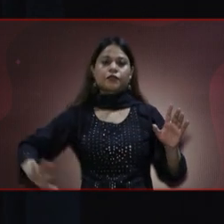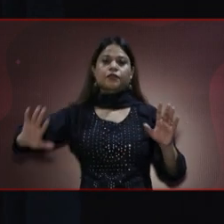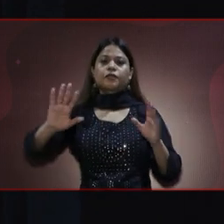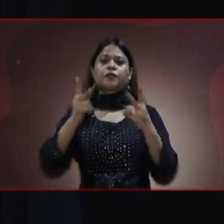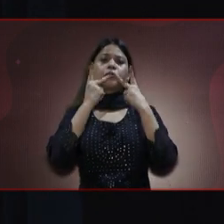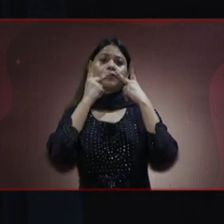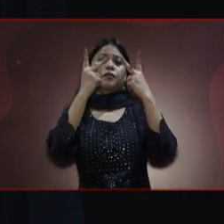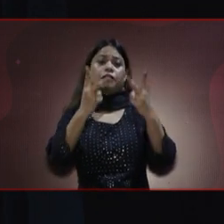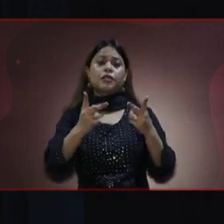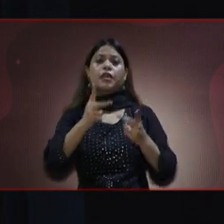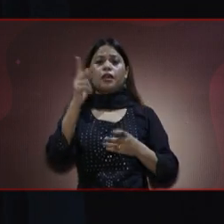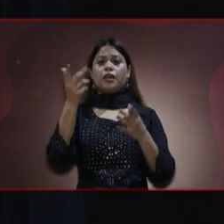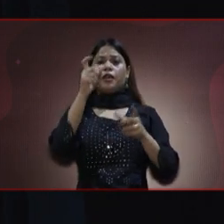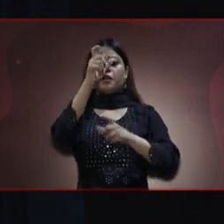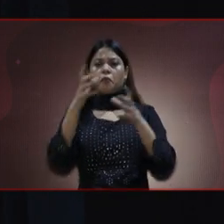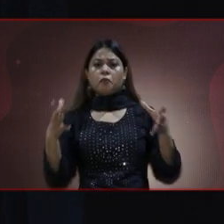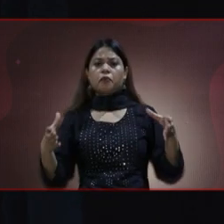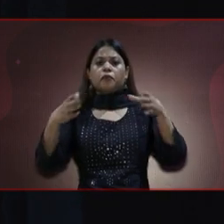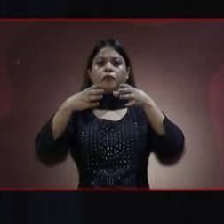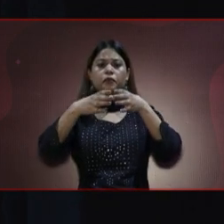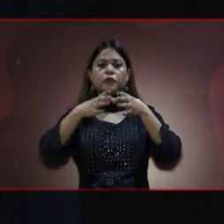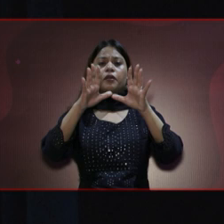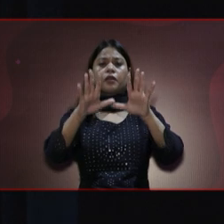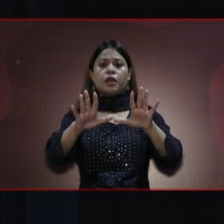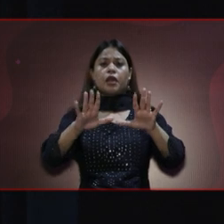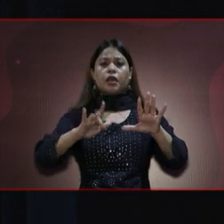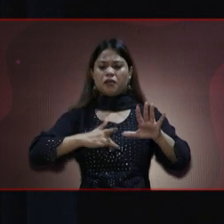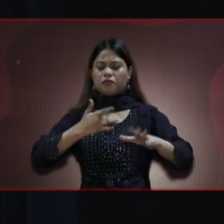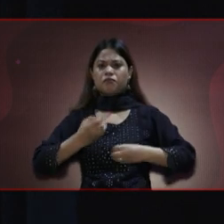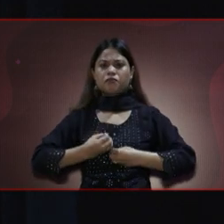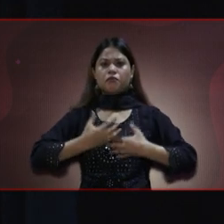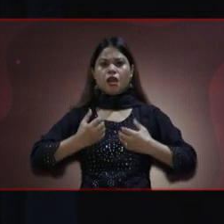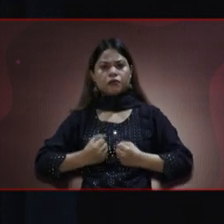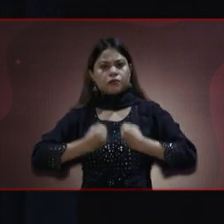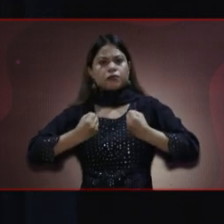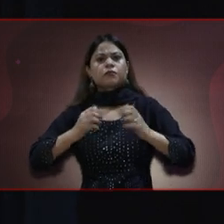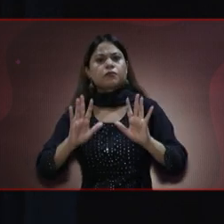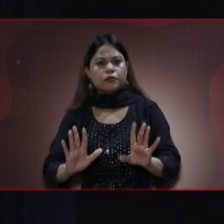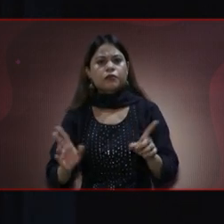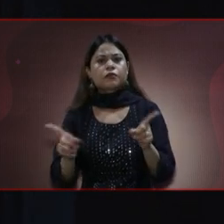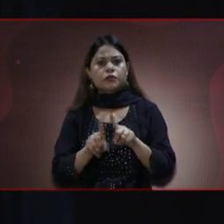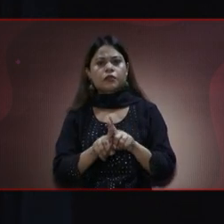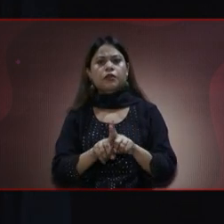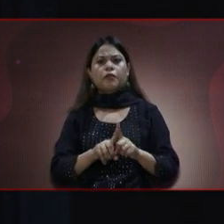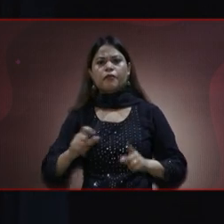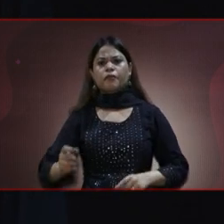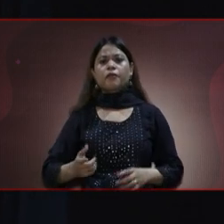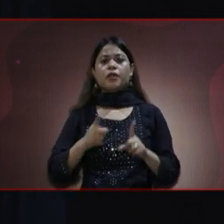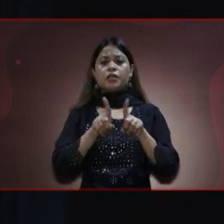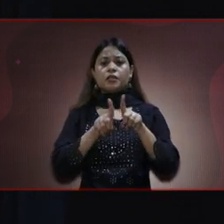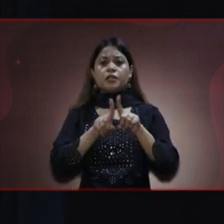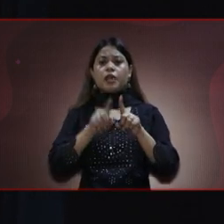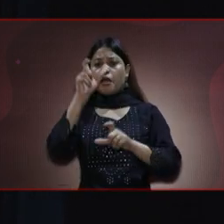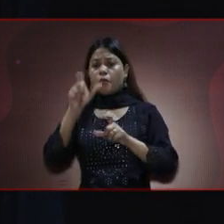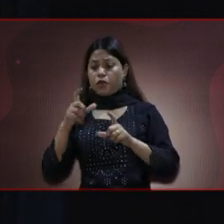के सामूहिक एक एस्पिरेशनल इनिशिएटिव के कारण, एक बहुआकांक्षी इनिशिएटिव